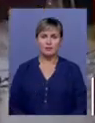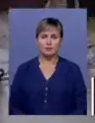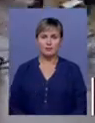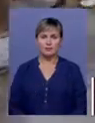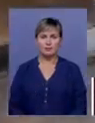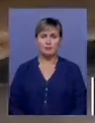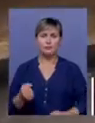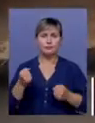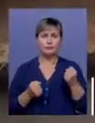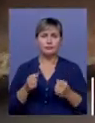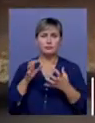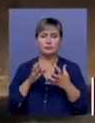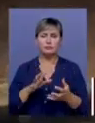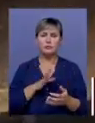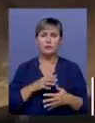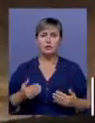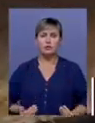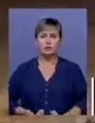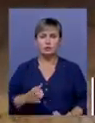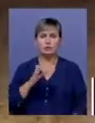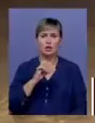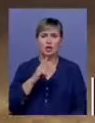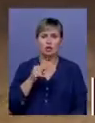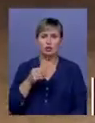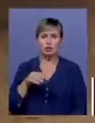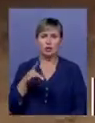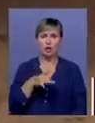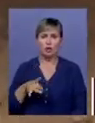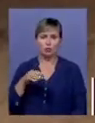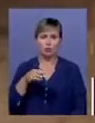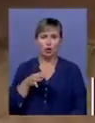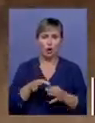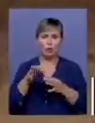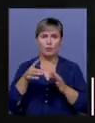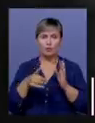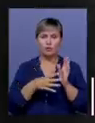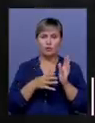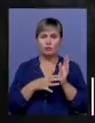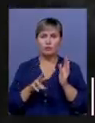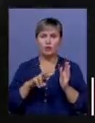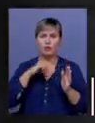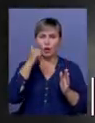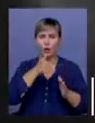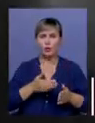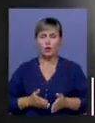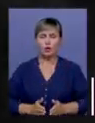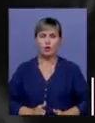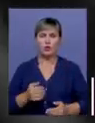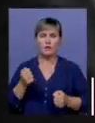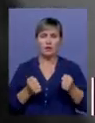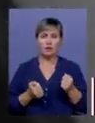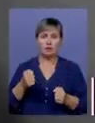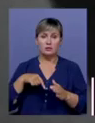водителем автобуса оказался житель сара гальского района туркестанской области 1992 года рождения владельца